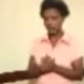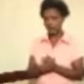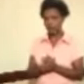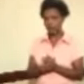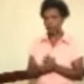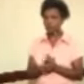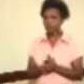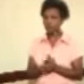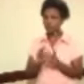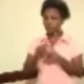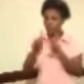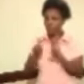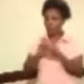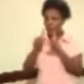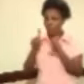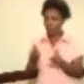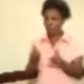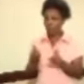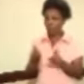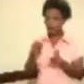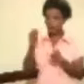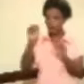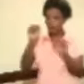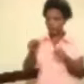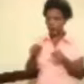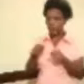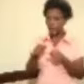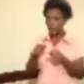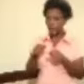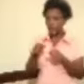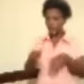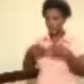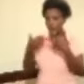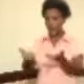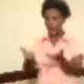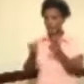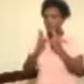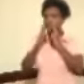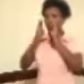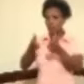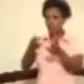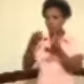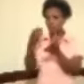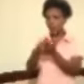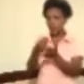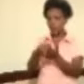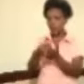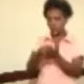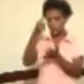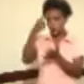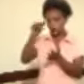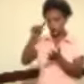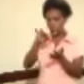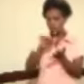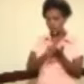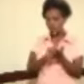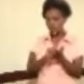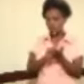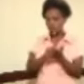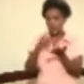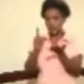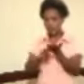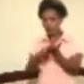Il y a d'autres questions, oui. Est-ce que nous pas risquer au moment où il faut rendre compte que ou dit que tel aspect qui